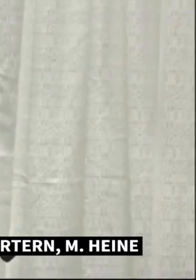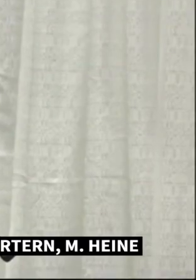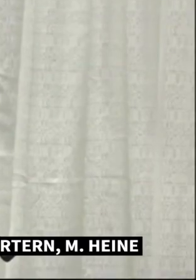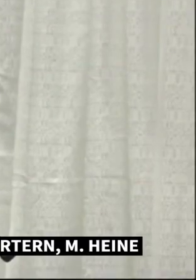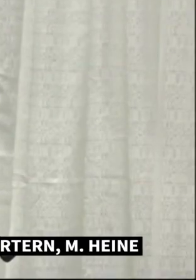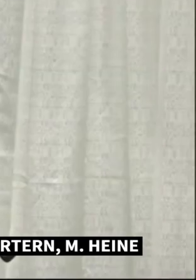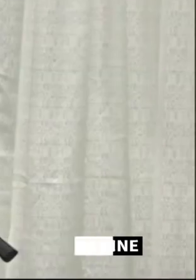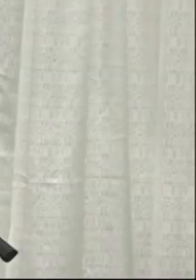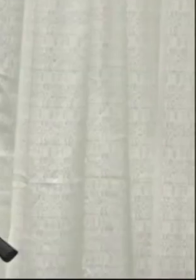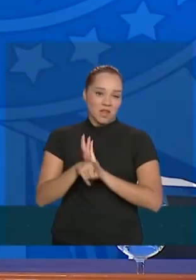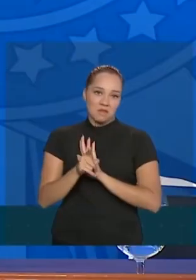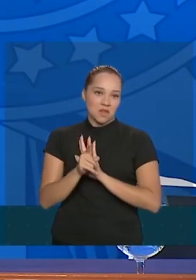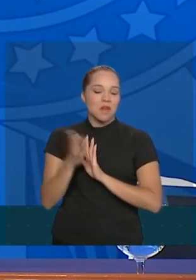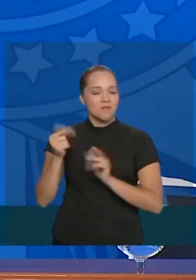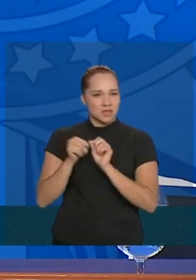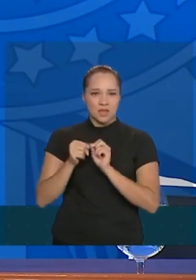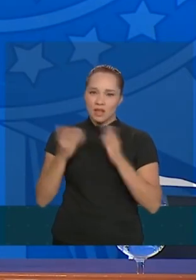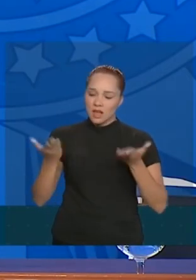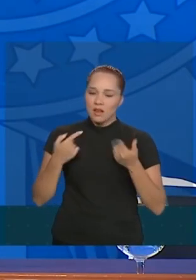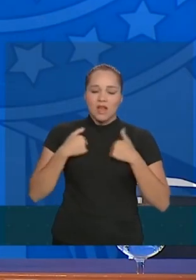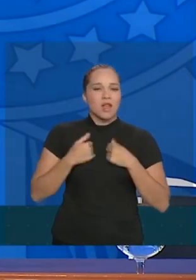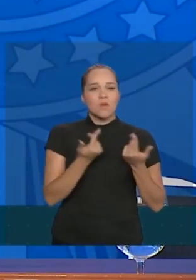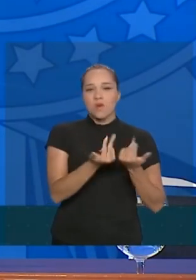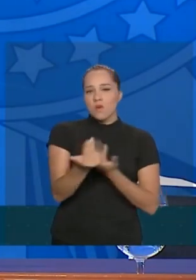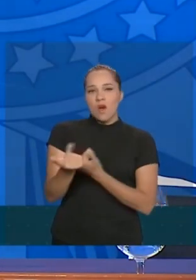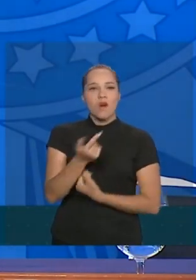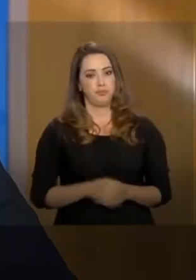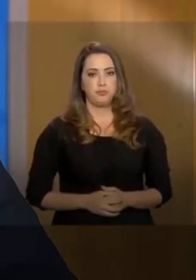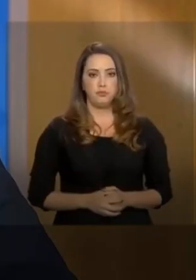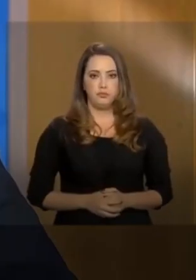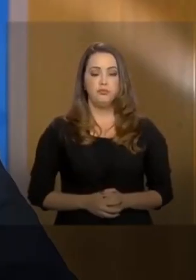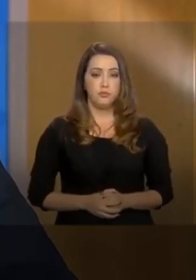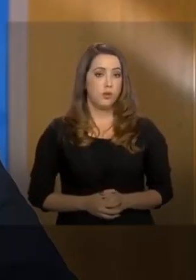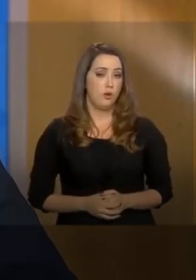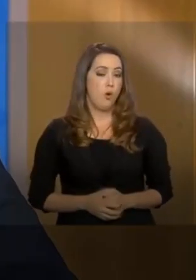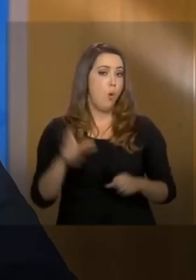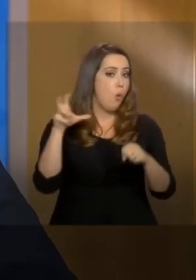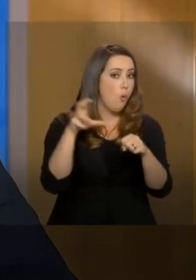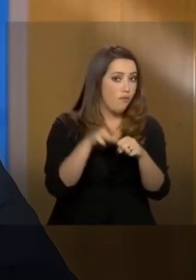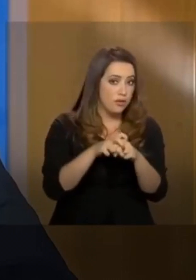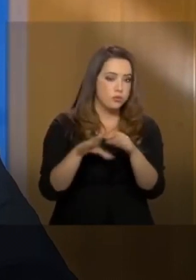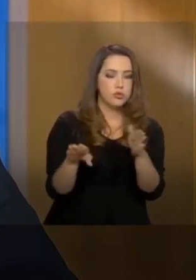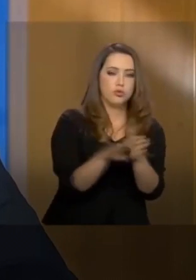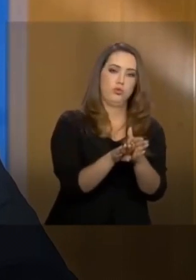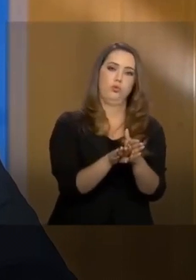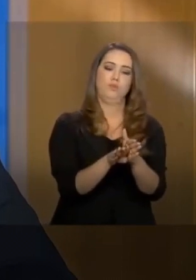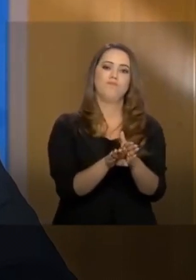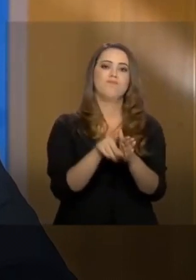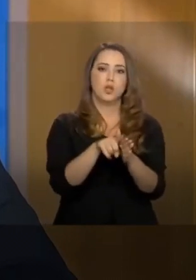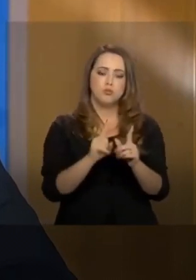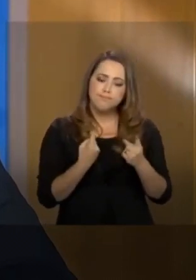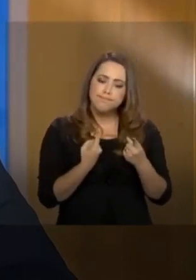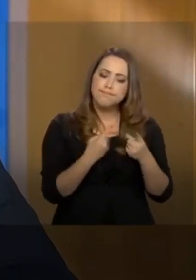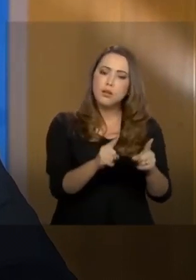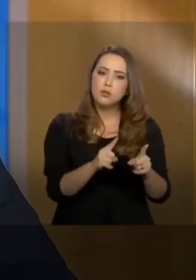Der rechtsextreme Präsident spielt die Gefahren durch das Coronavirus immer wieder herunter. Er kritisiert die Corona-Auflagen einzelner